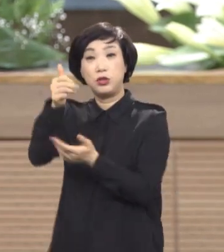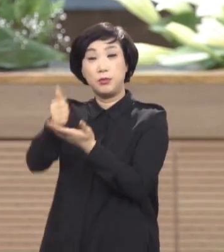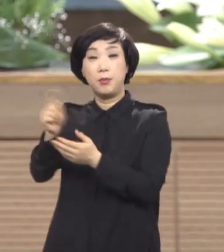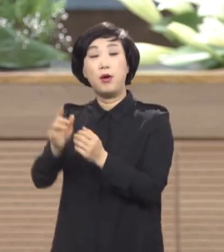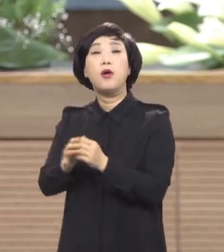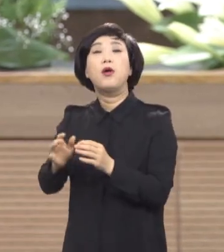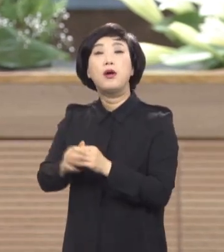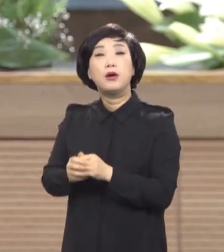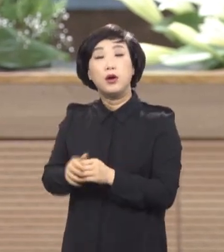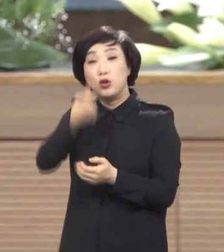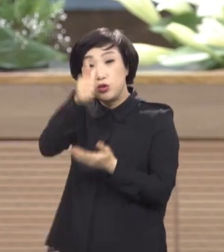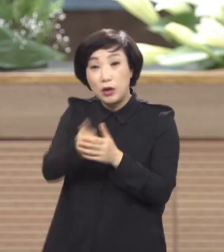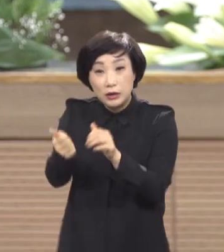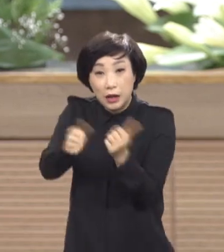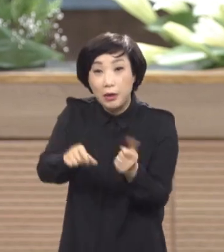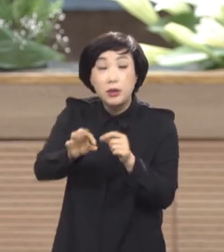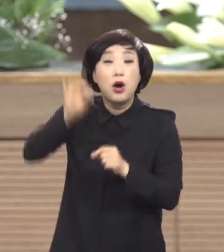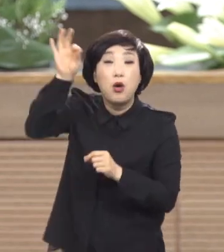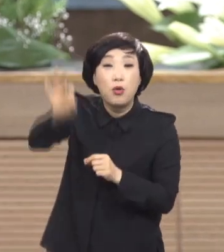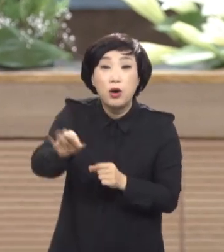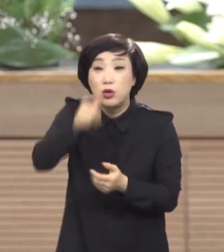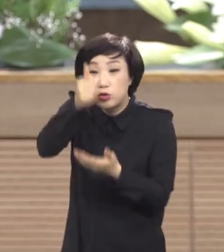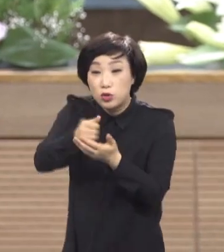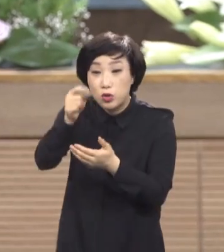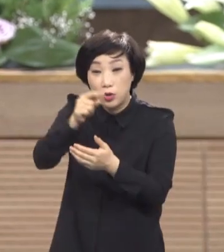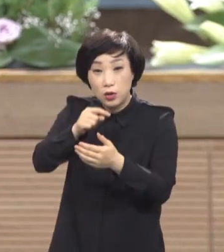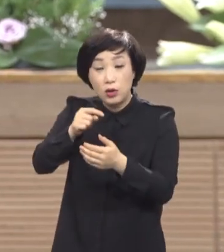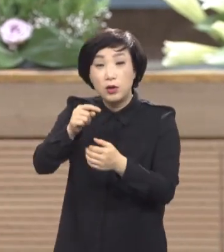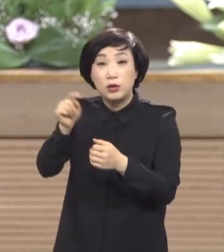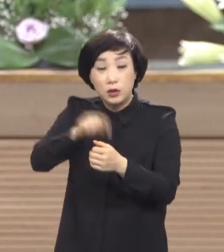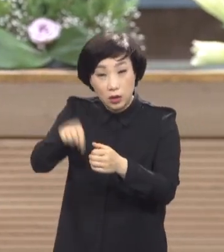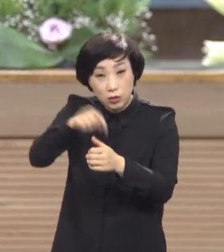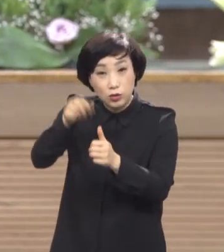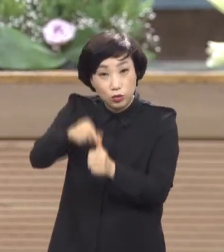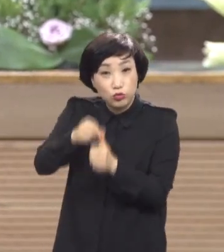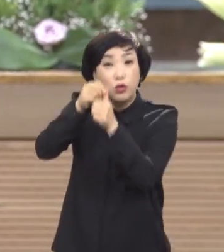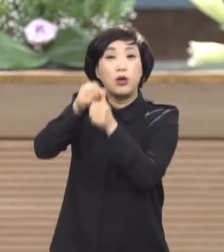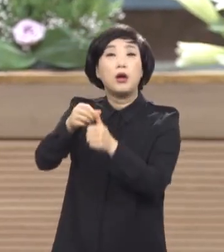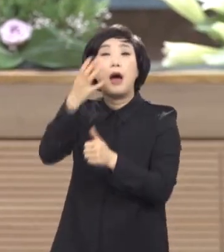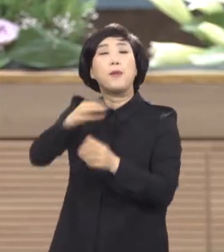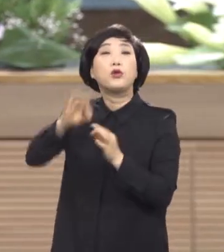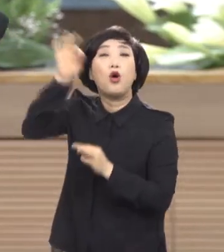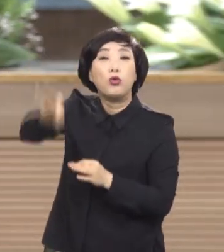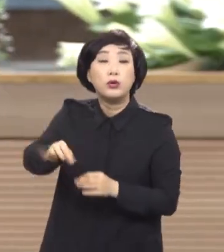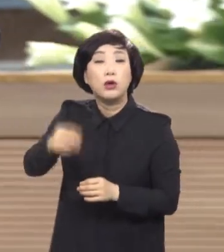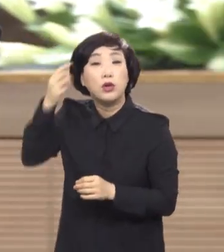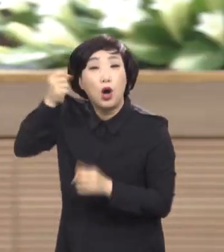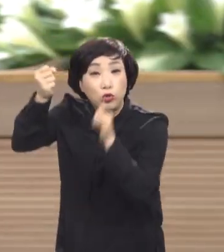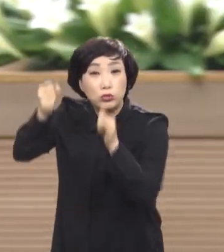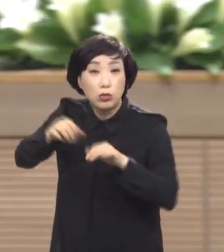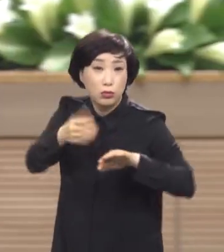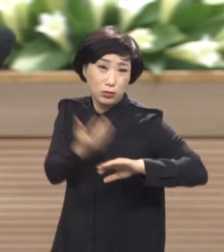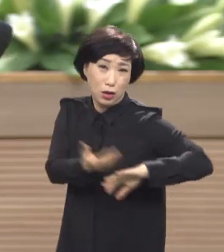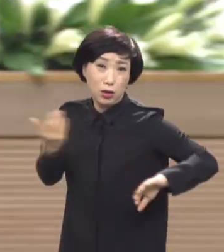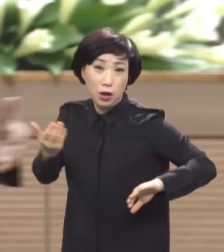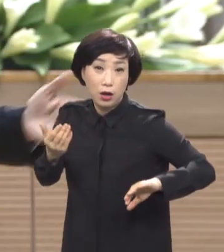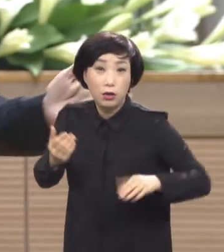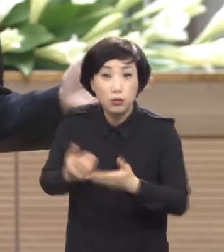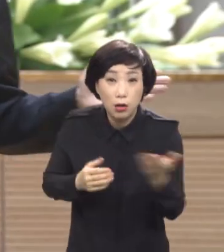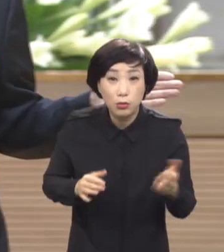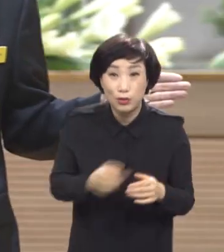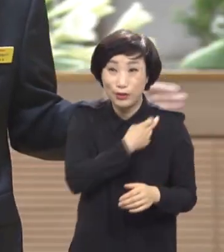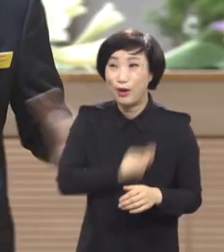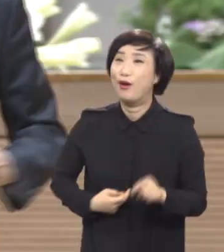영원한 죄와 사망과 지옥에서 거부하는 항구적인 행복을 원했다 이 말입니다 그런데 왜 이렇게